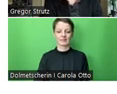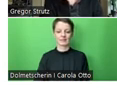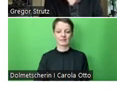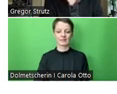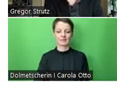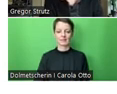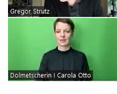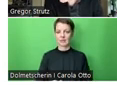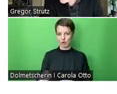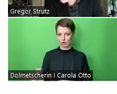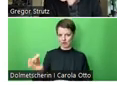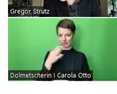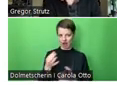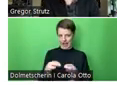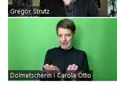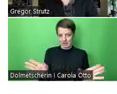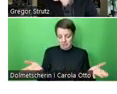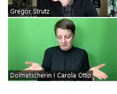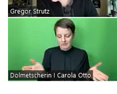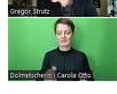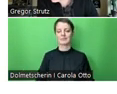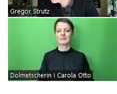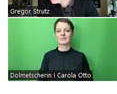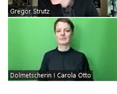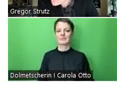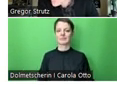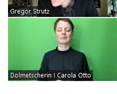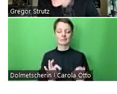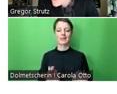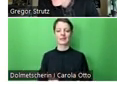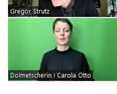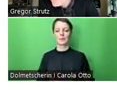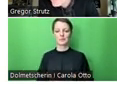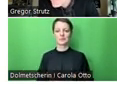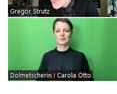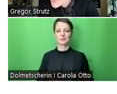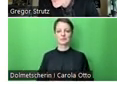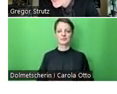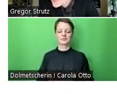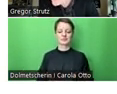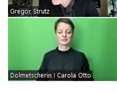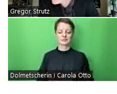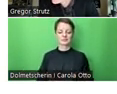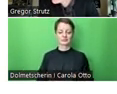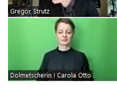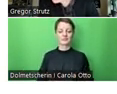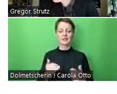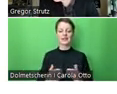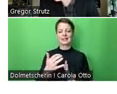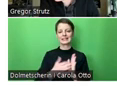Vielleicht hat sich die Frage schon erledigt. Genau, alles genau. Dann schaue ich Frage noch. steht jetzt im